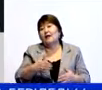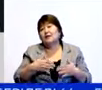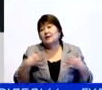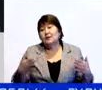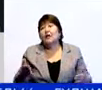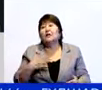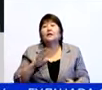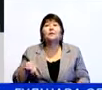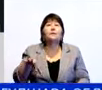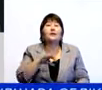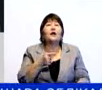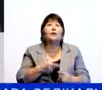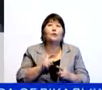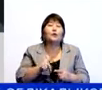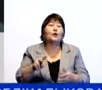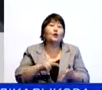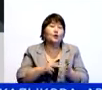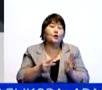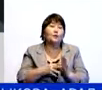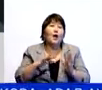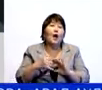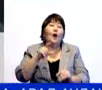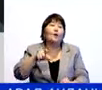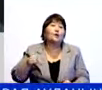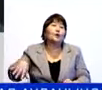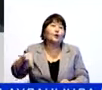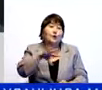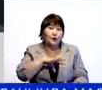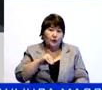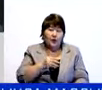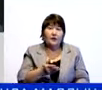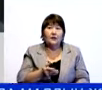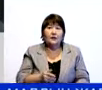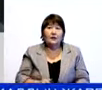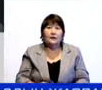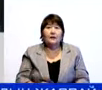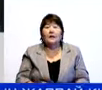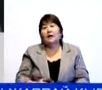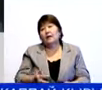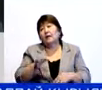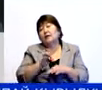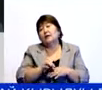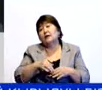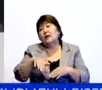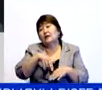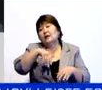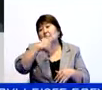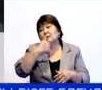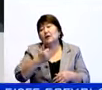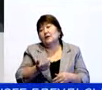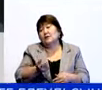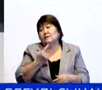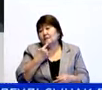Жалғыз бізге ғана емес бұл жоба. Ауылдың тұрғындарына да, ауылда сырқа қарай шығалмайтын мүмкіндігі